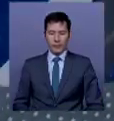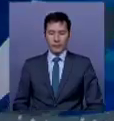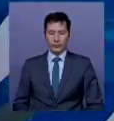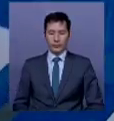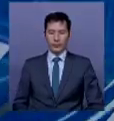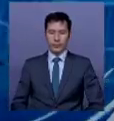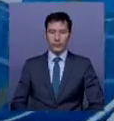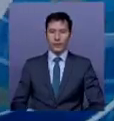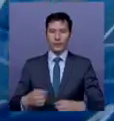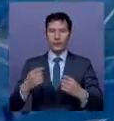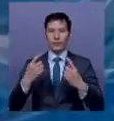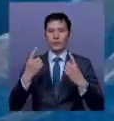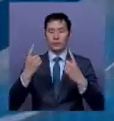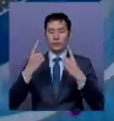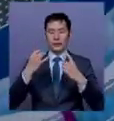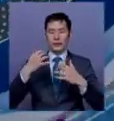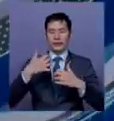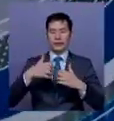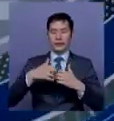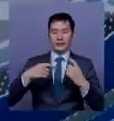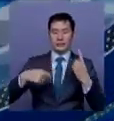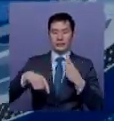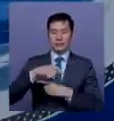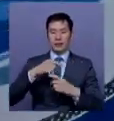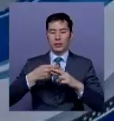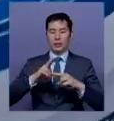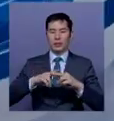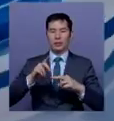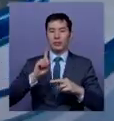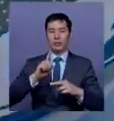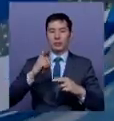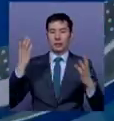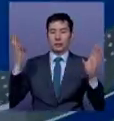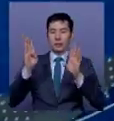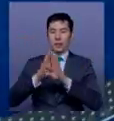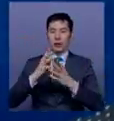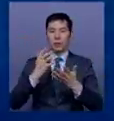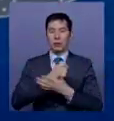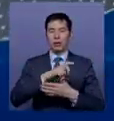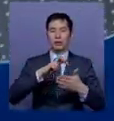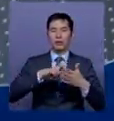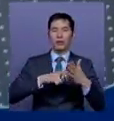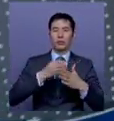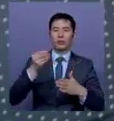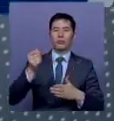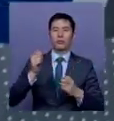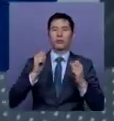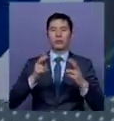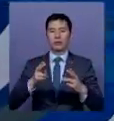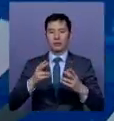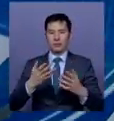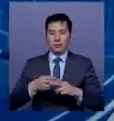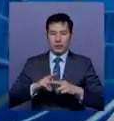Ірі және орта бизнес өкілдеріне төтенше жағдай кезінде салықтық жеңілдіктер енгізу, мұнай өндіруші компанияларға үлкен қолдау. Бүгін